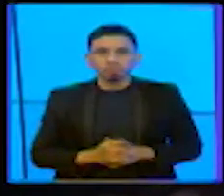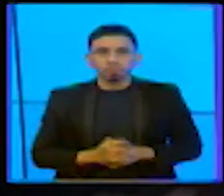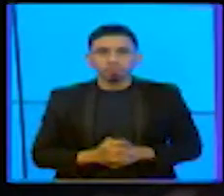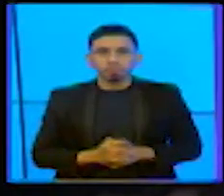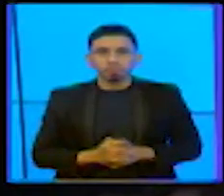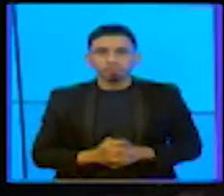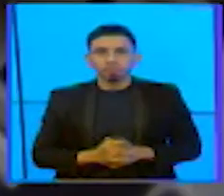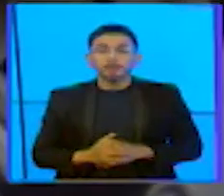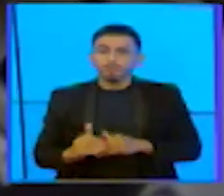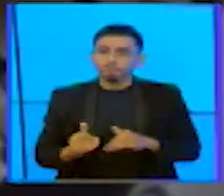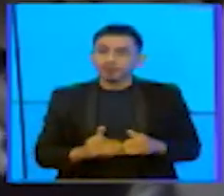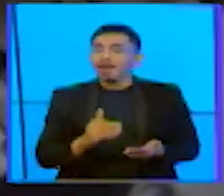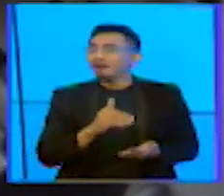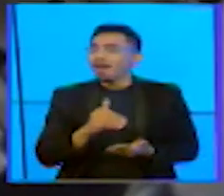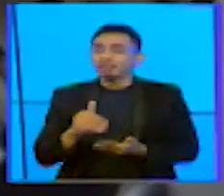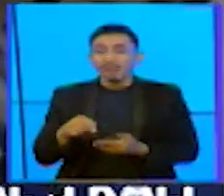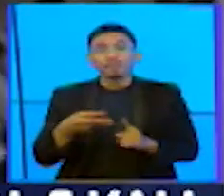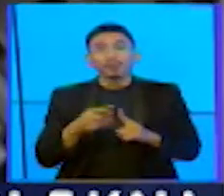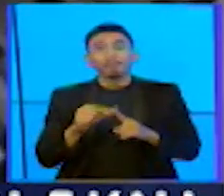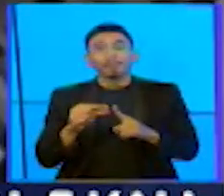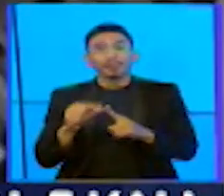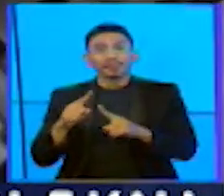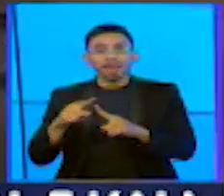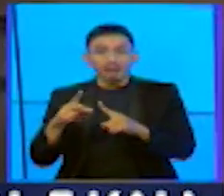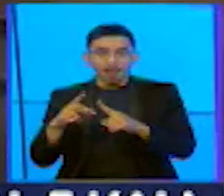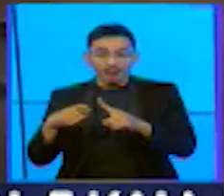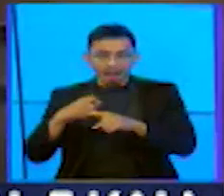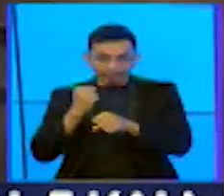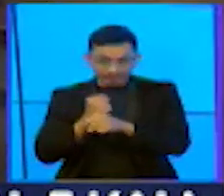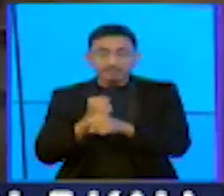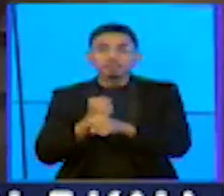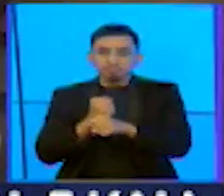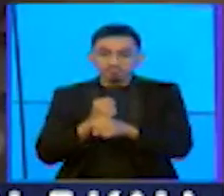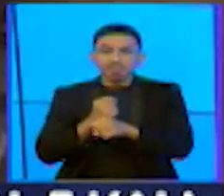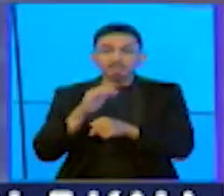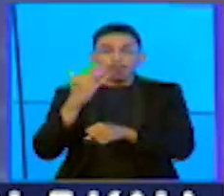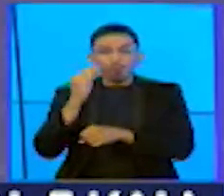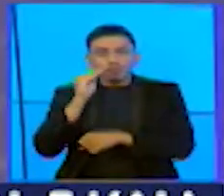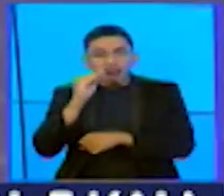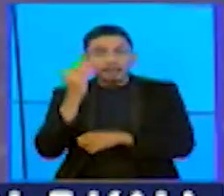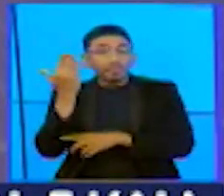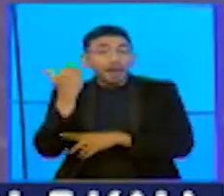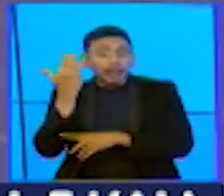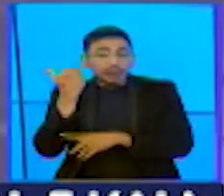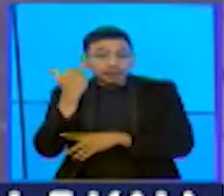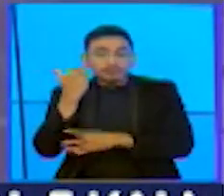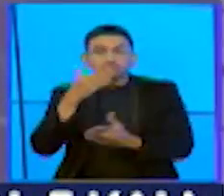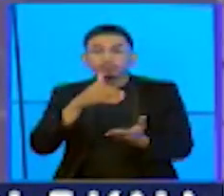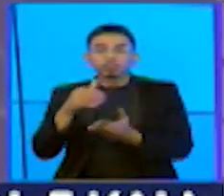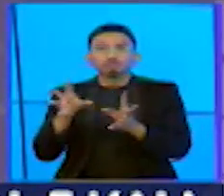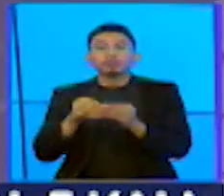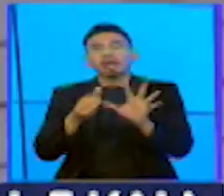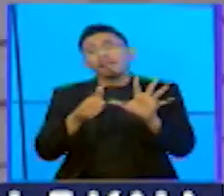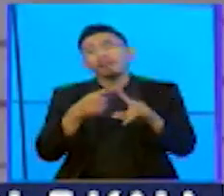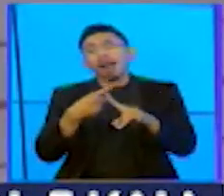Sementara data dari BPPTKG hingga pukul 6 Sabtu pagi tadi, Merapi tercatat 9 kali guguran, embusan sebanyak 19 kali,